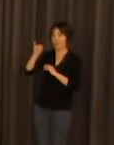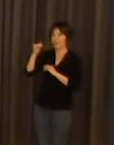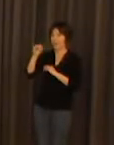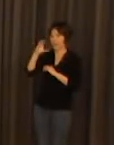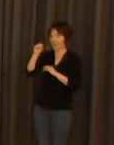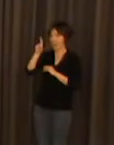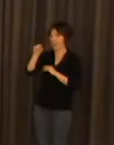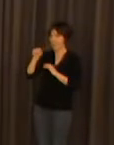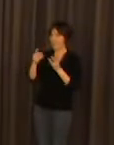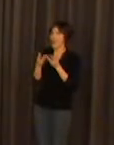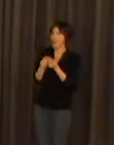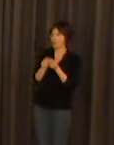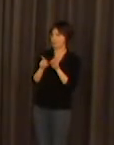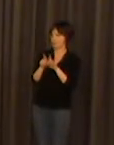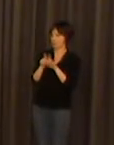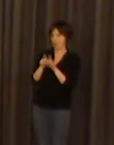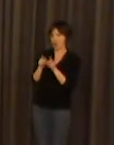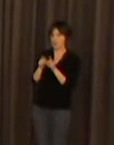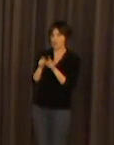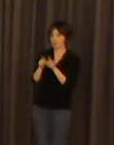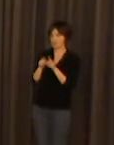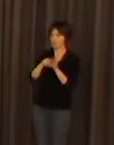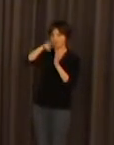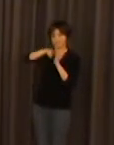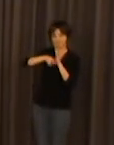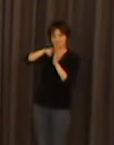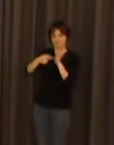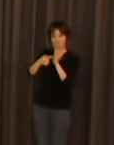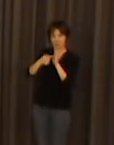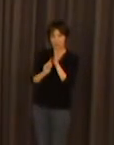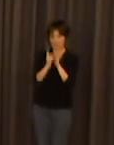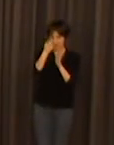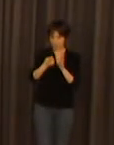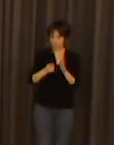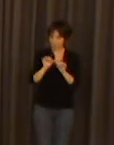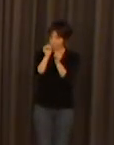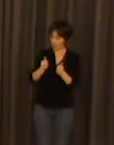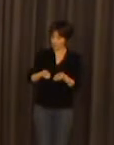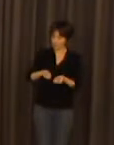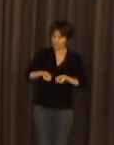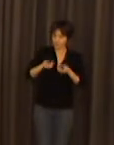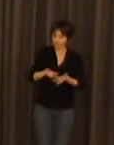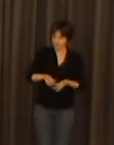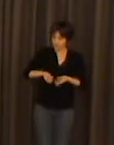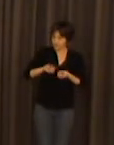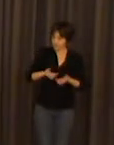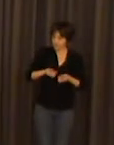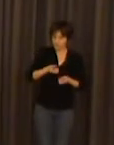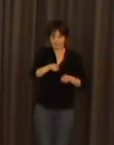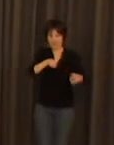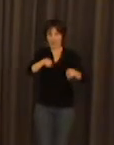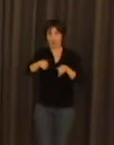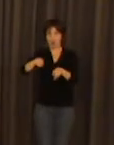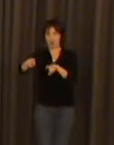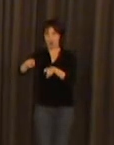treballada, seleccionat de totes les seves possibles expressions en termes de creació d'un estàndard, és a dir, d'un model